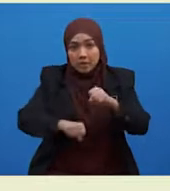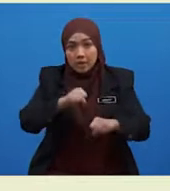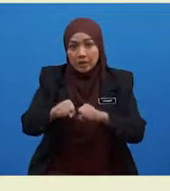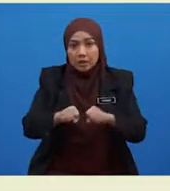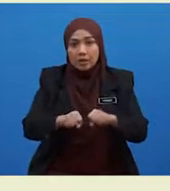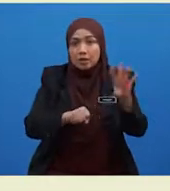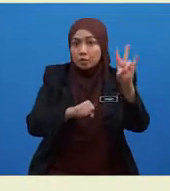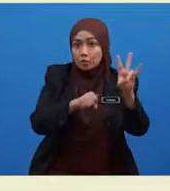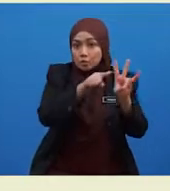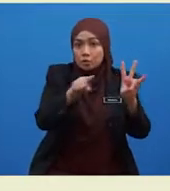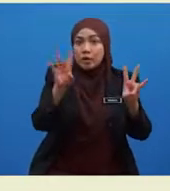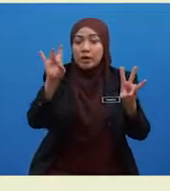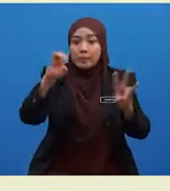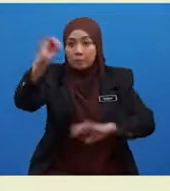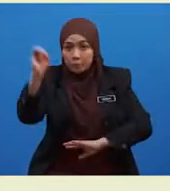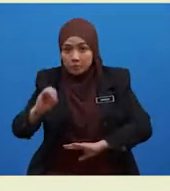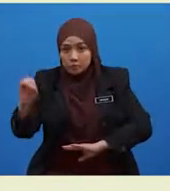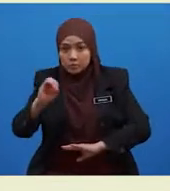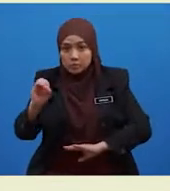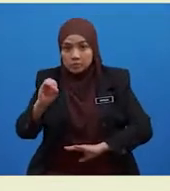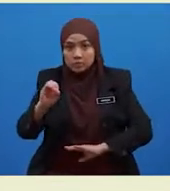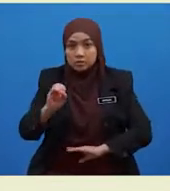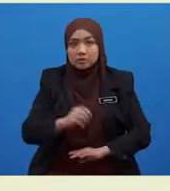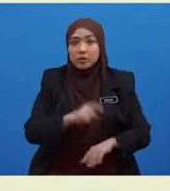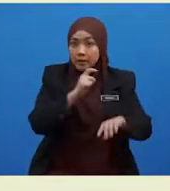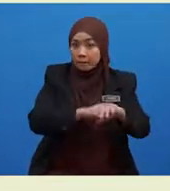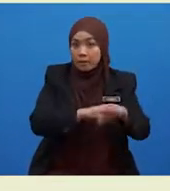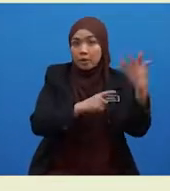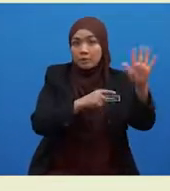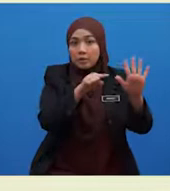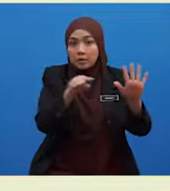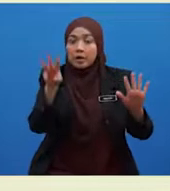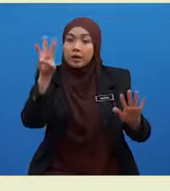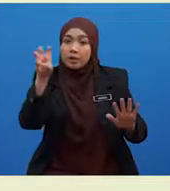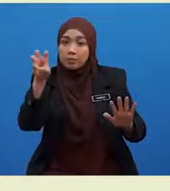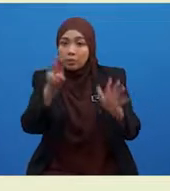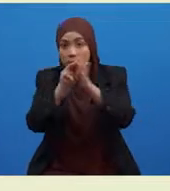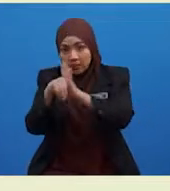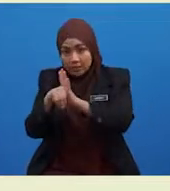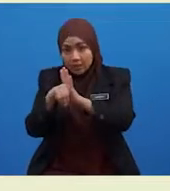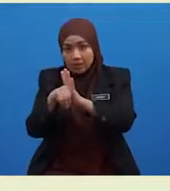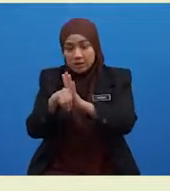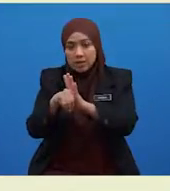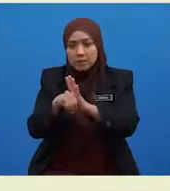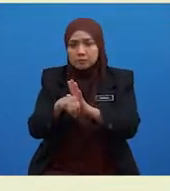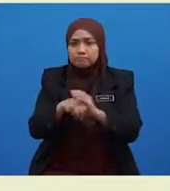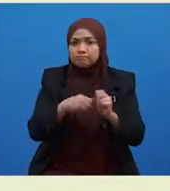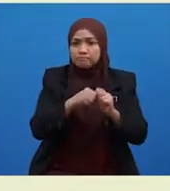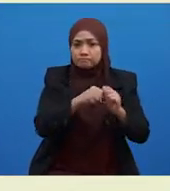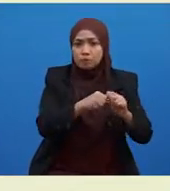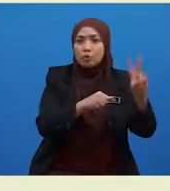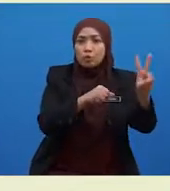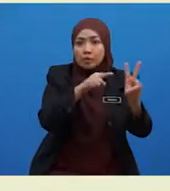latihan 70 hingga 80%. Tempo 15 hingga 60 minit. Kekerapan